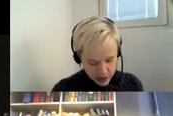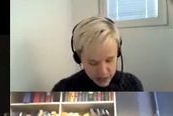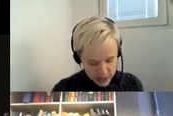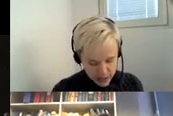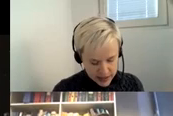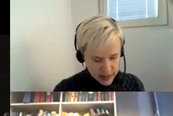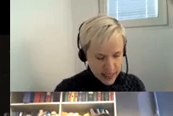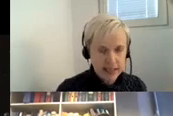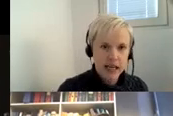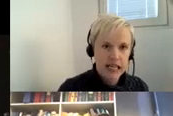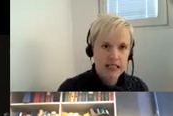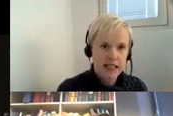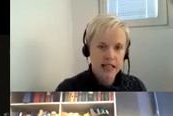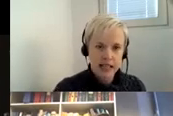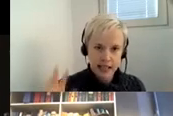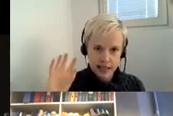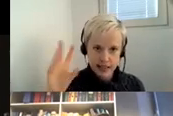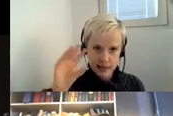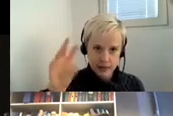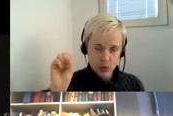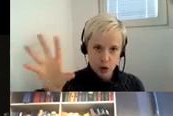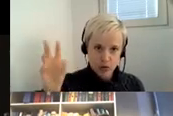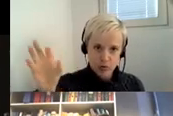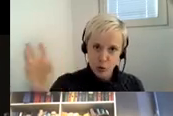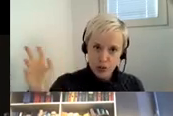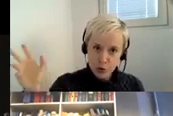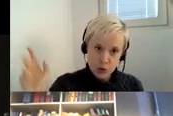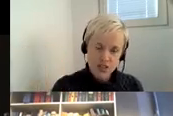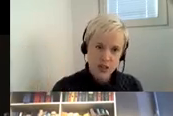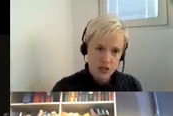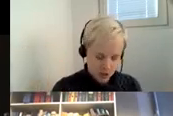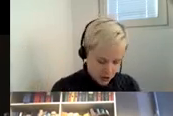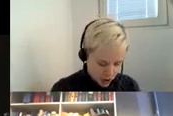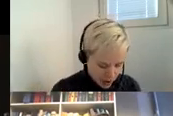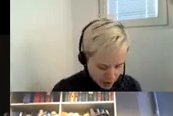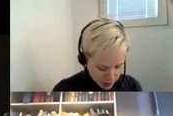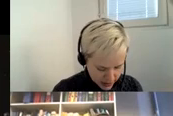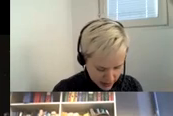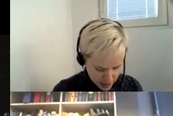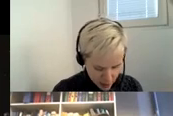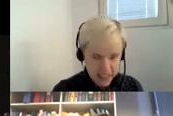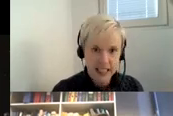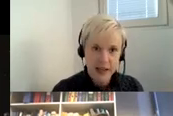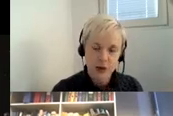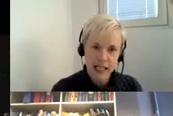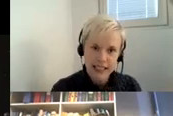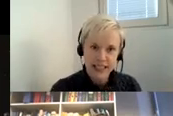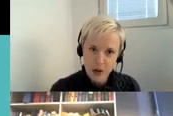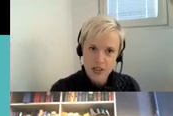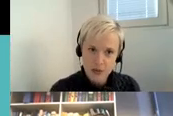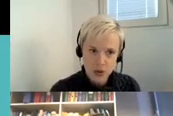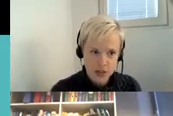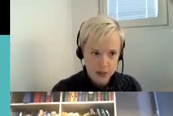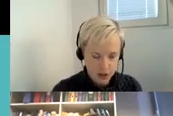Euclidin tästä näistä data releaseistä, eli näistä tulosjulkistuksista, joita silloin on 3 kappaletta, ja kun mä täällä kirjoittelin